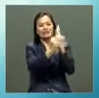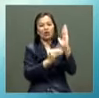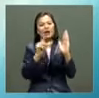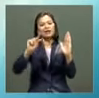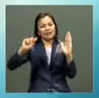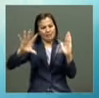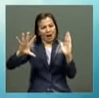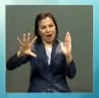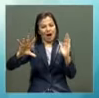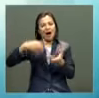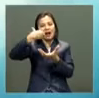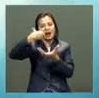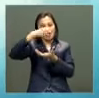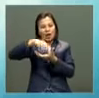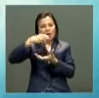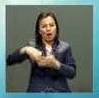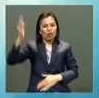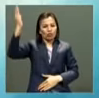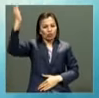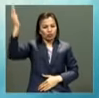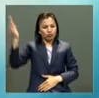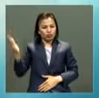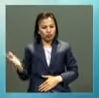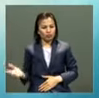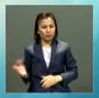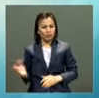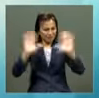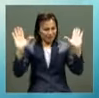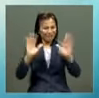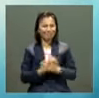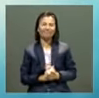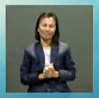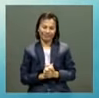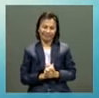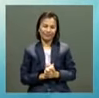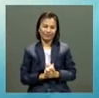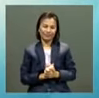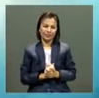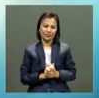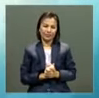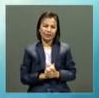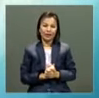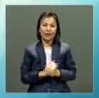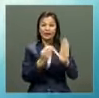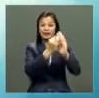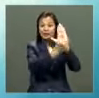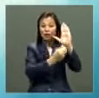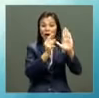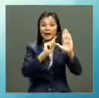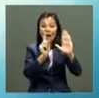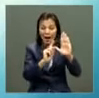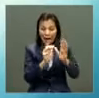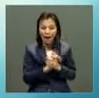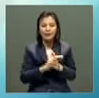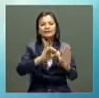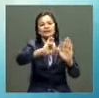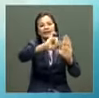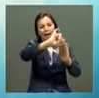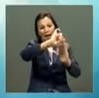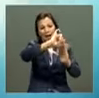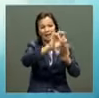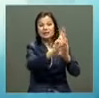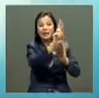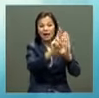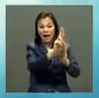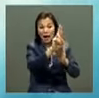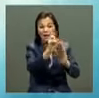ขออนุญาตใช้เวลานี้เอ่ยนามทุกจังหวัดอย่างช้าๆนะครับแต่ละจังหวัดมีอะไรบ้างเชียงราย